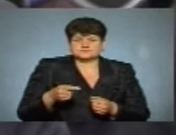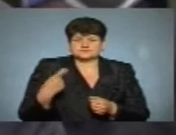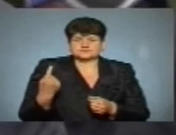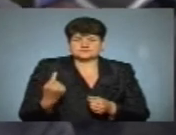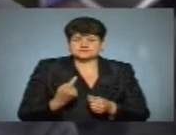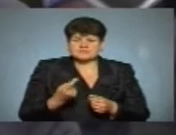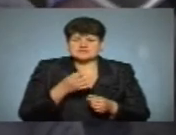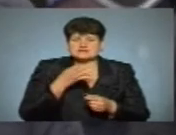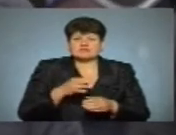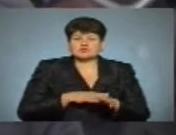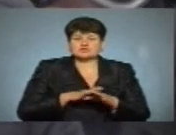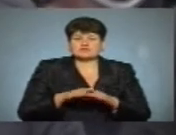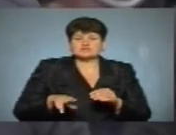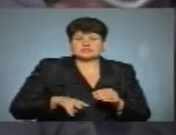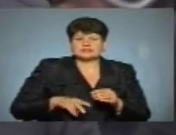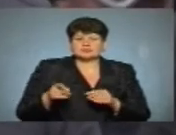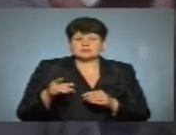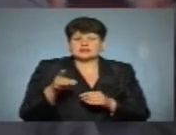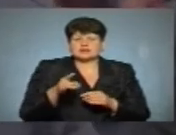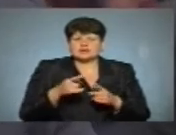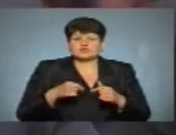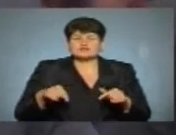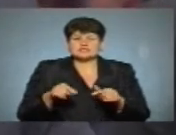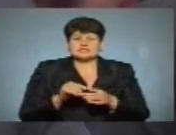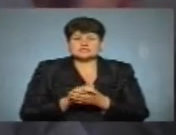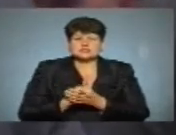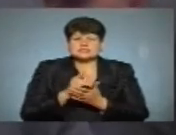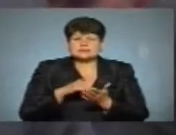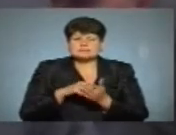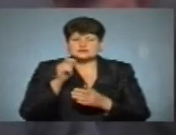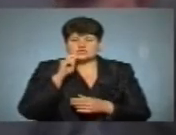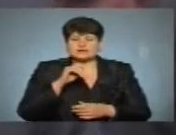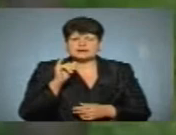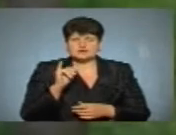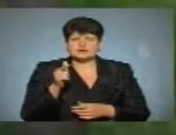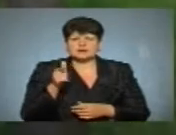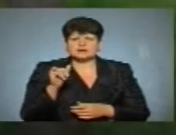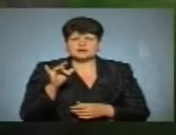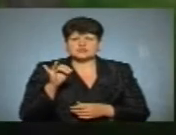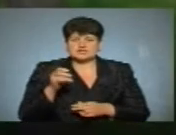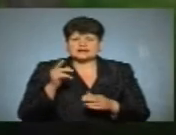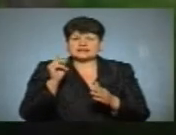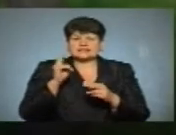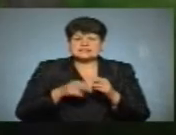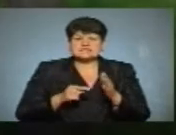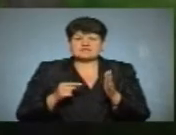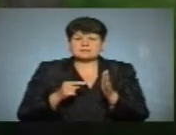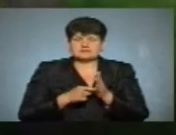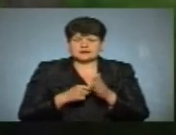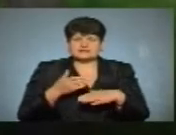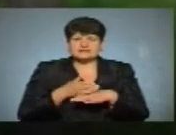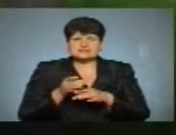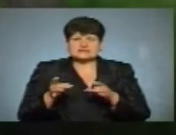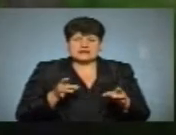розповів виконавчий директор Тернопільського регіонального відділення Асоціації міст України Ігор Гірчак. Кінцева мета децентралізації. Кінцева